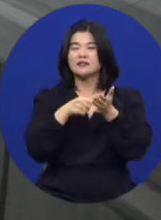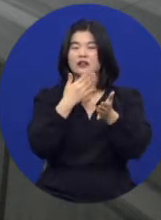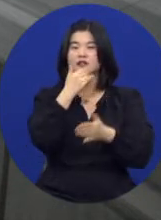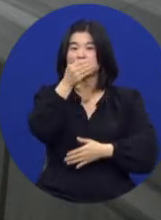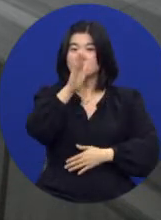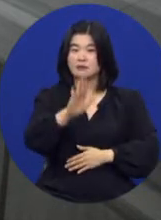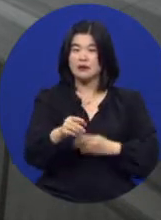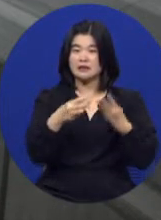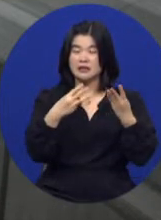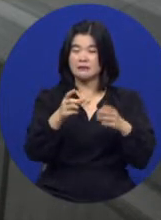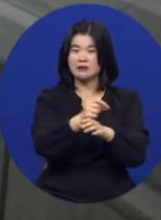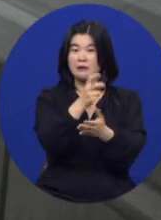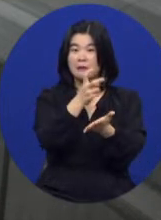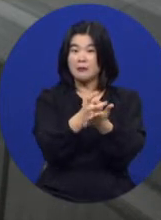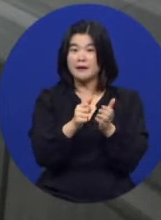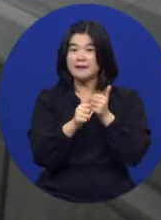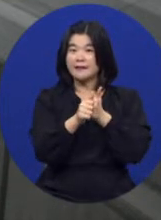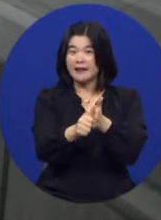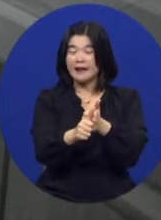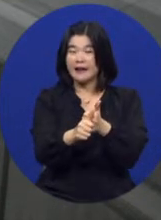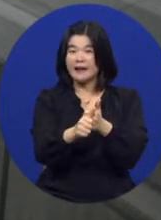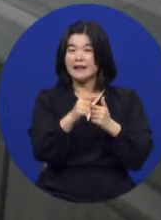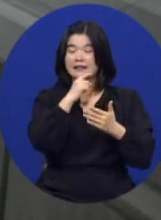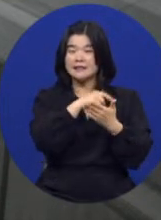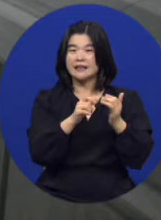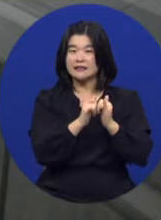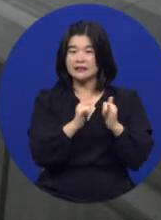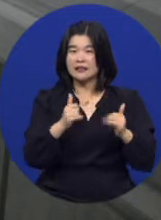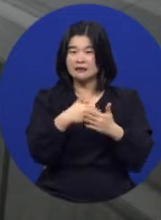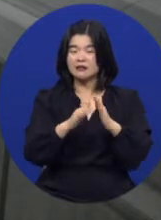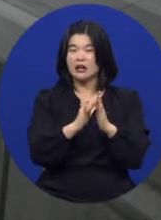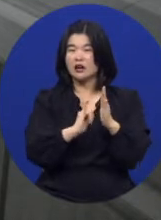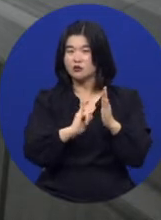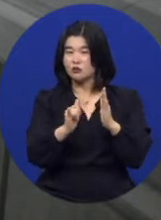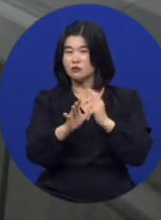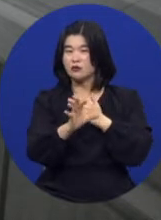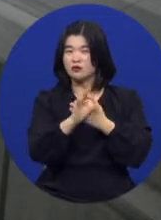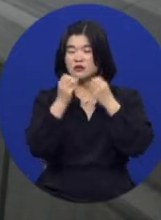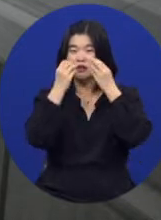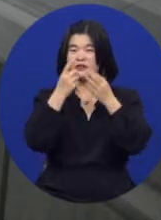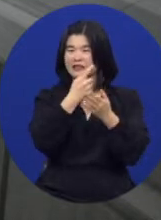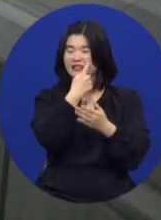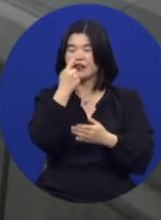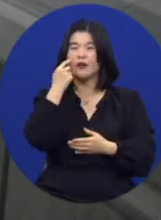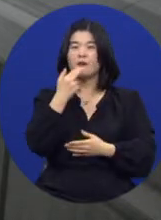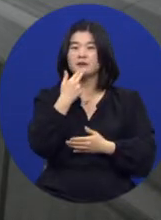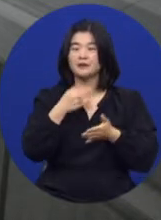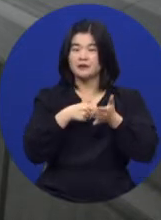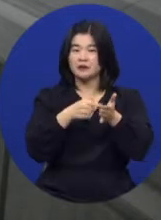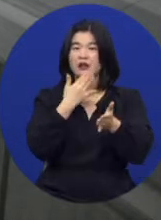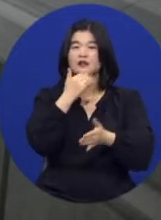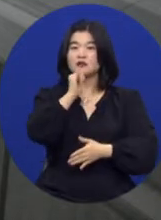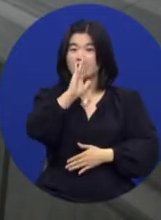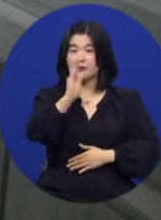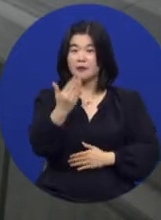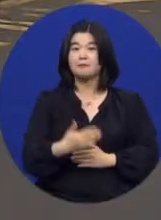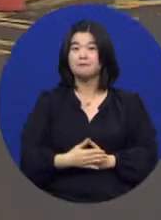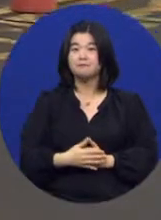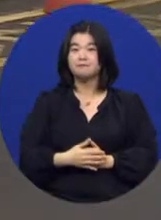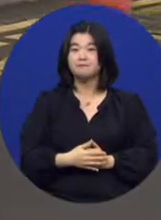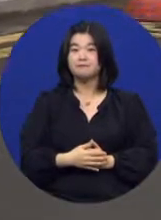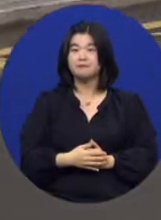있지만, 4.3특별법에 따라 4.3 희생자와 수용인이면 새로 증거가 없어도 특별 재심을 청구할 수 있게